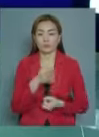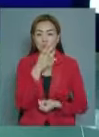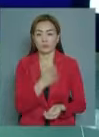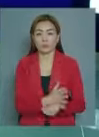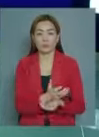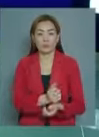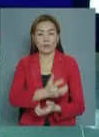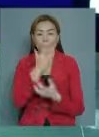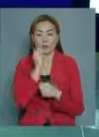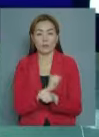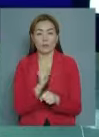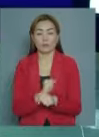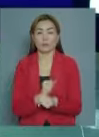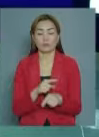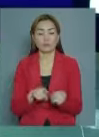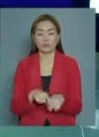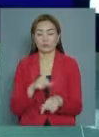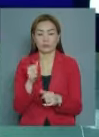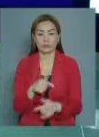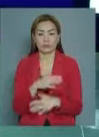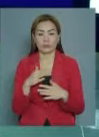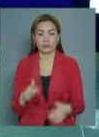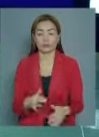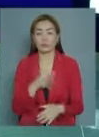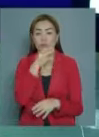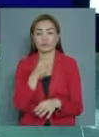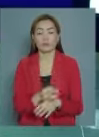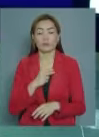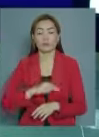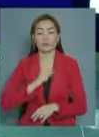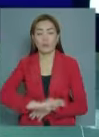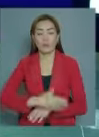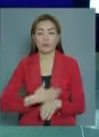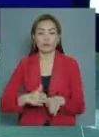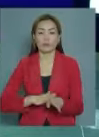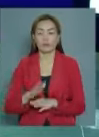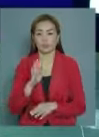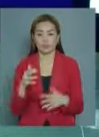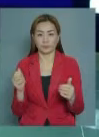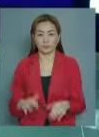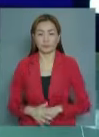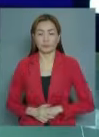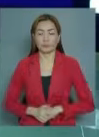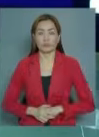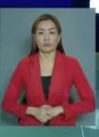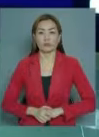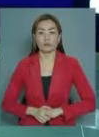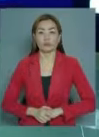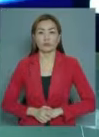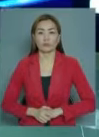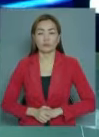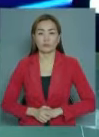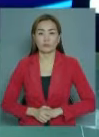жылы аялдамалардың аялдауға келмейтіндігі тағы бар. Ал жауаптылар жұмыстар кезең-кезеңмен шешіледі дейді. Толығырақ тілші